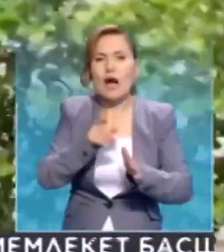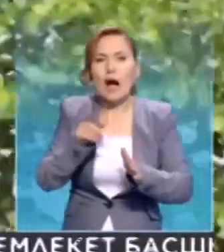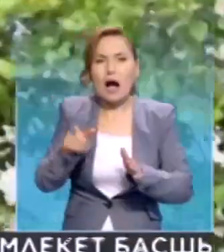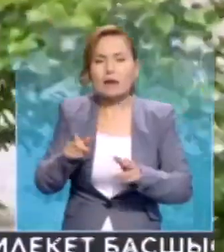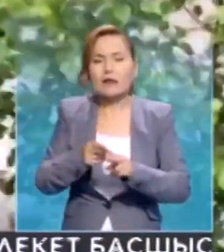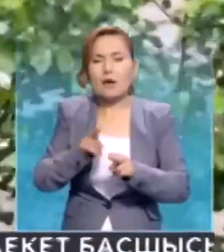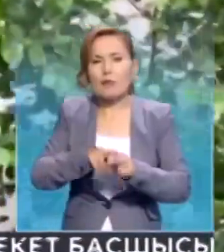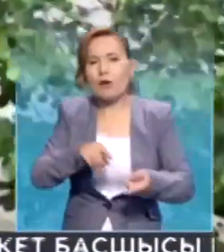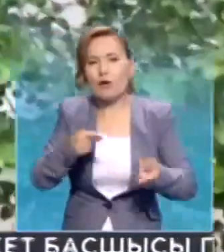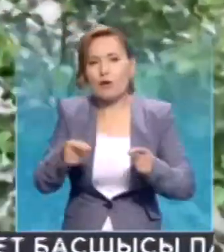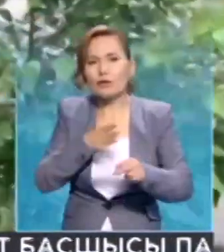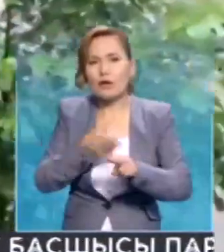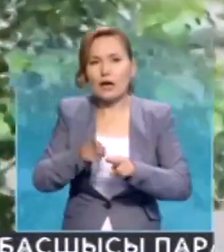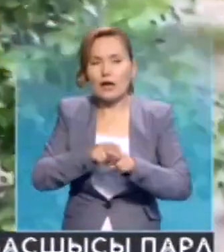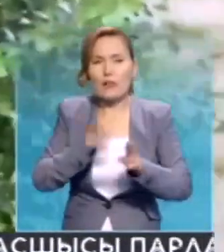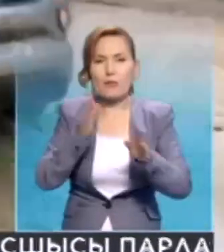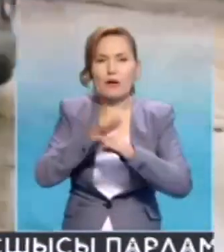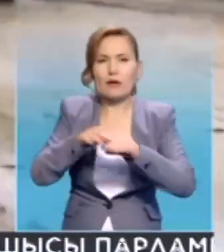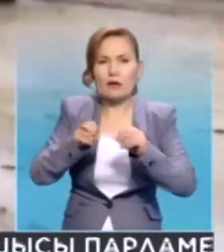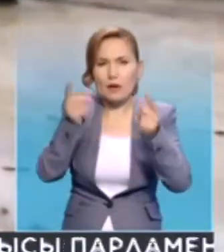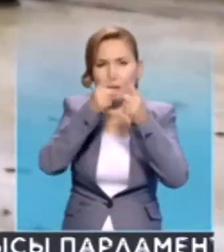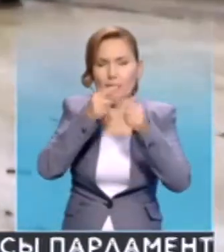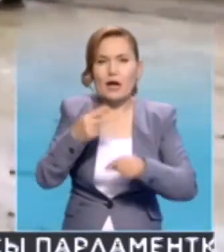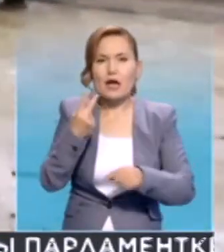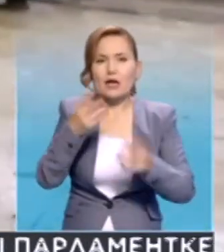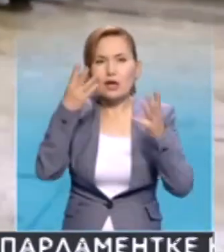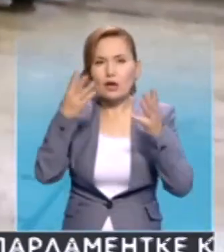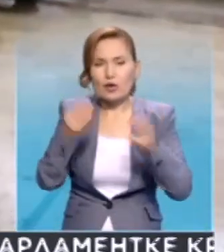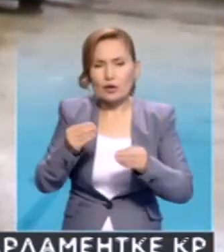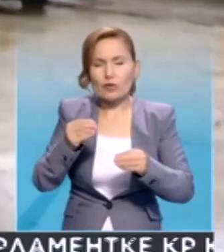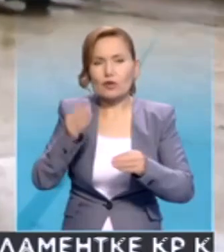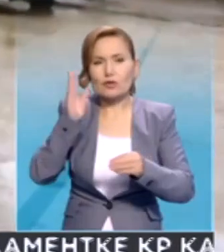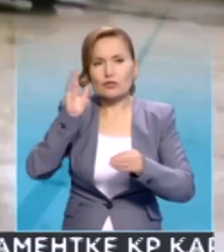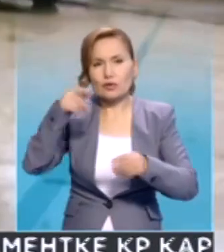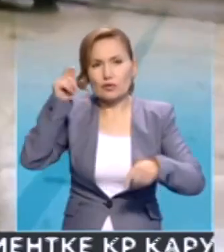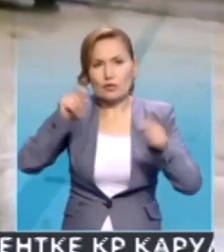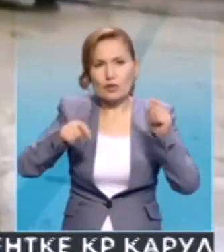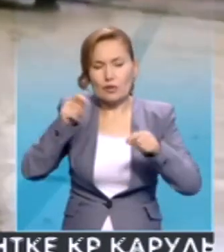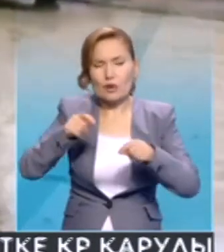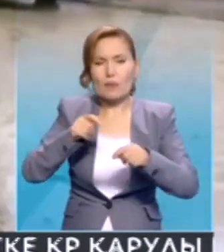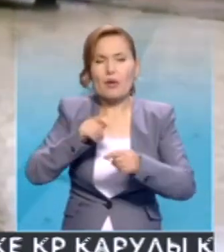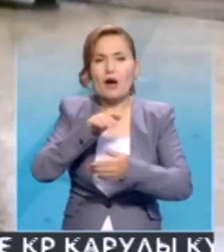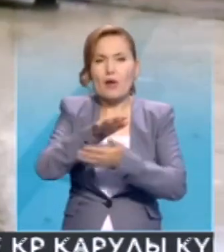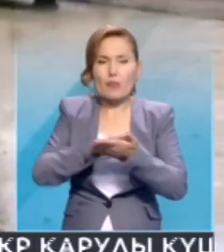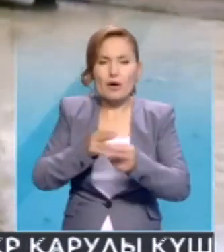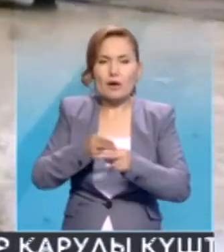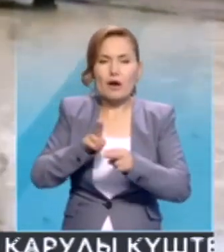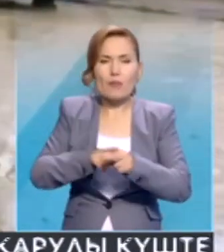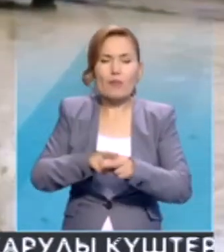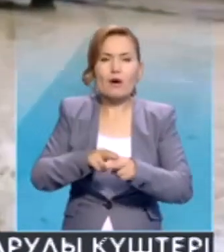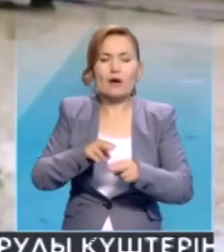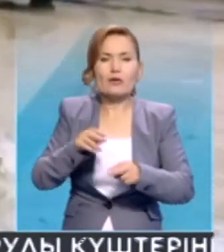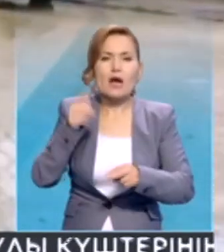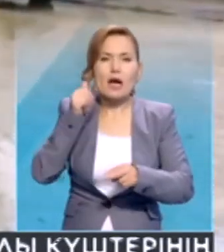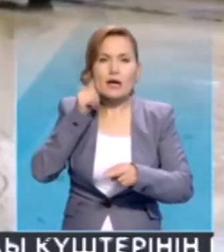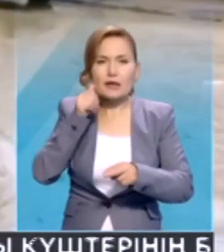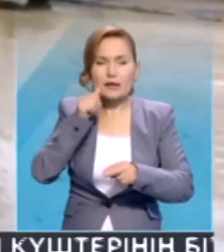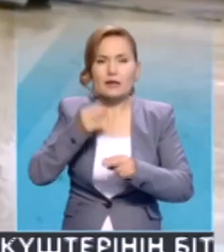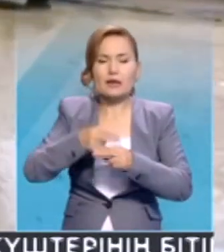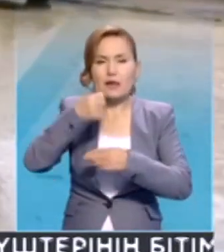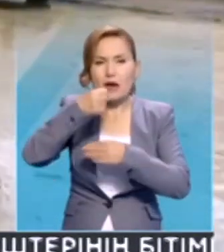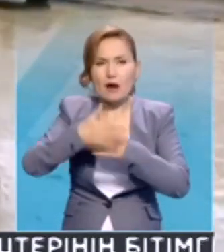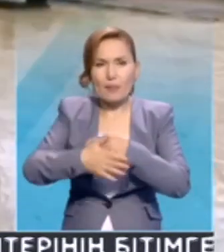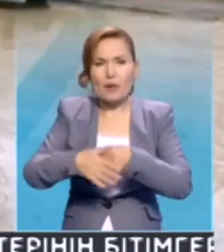көшірілді. Синоптиктердің хабарлауынша алдағы екі күнде жауын тоқтамайды. Тіпті антициклон елдің орталығына қарай ығысып, ертең ел астанасы